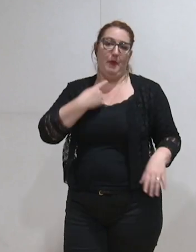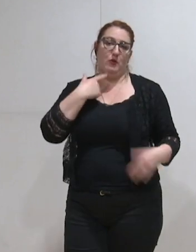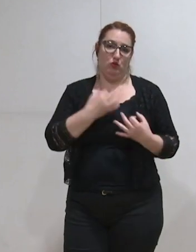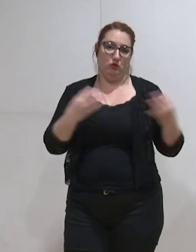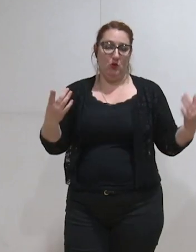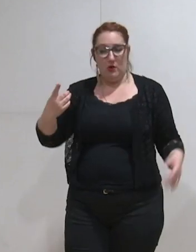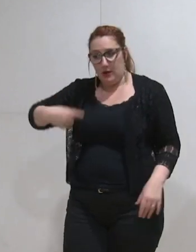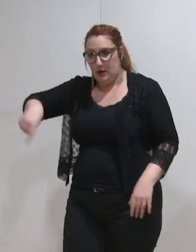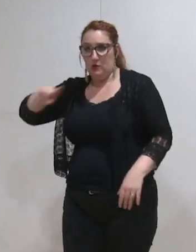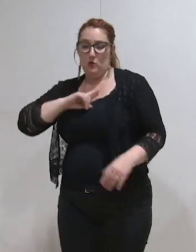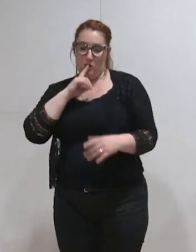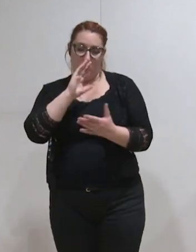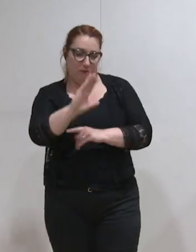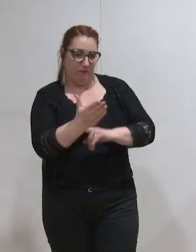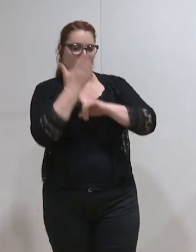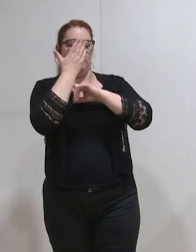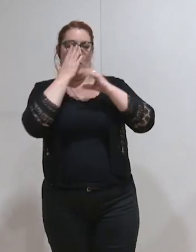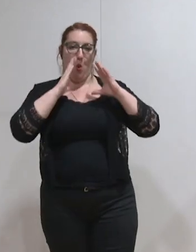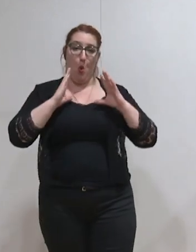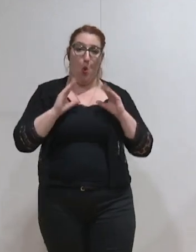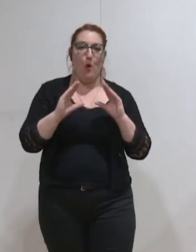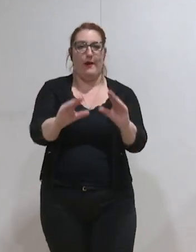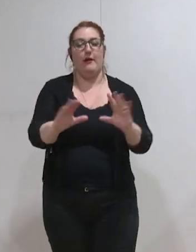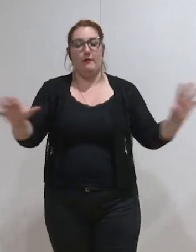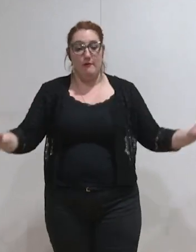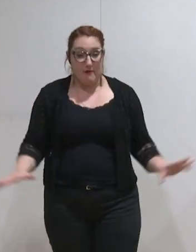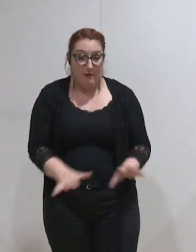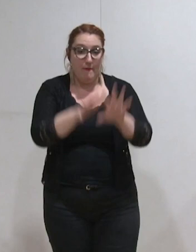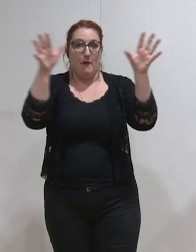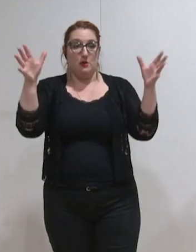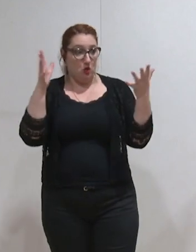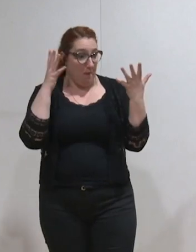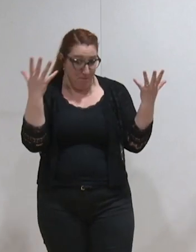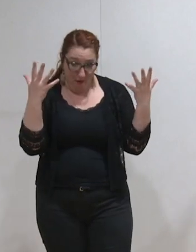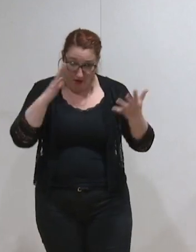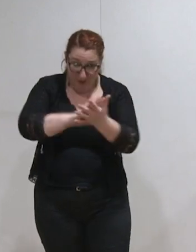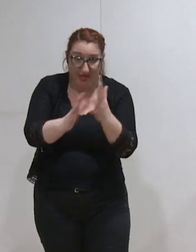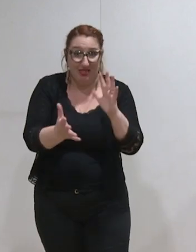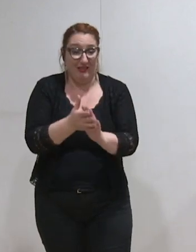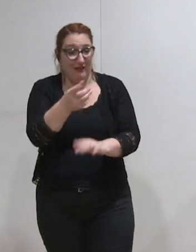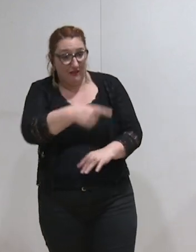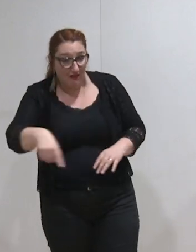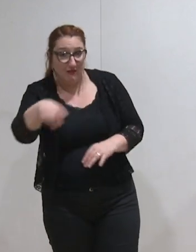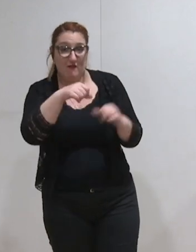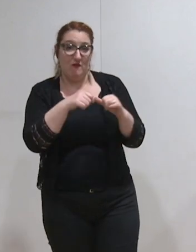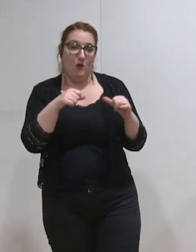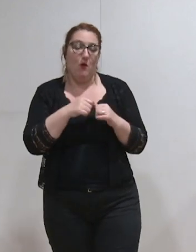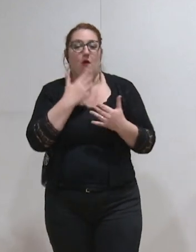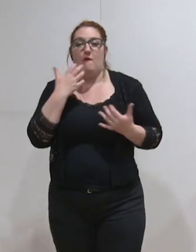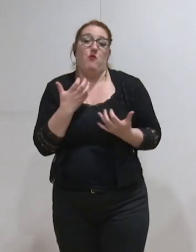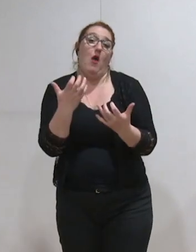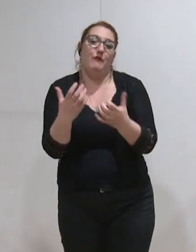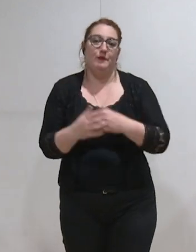qui nous permettent d'avoir un retour un peu concret sur le résultat pratique de ce que font ces associations voilà ce que nous